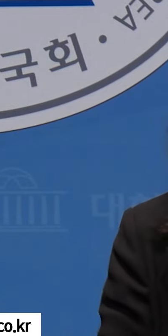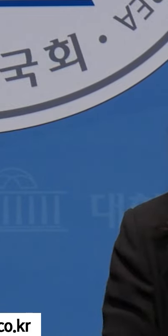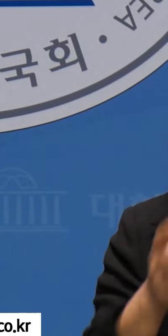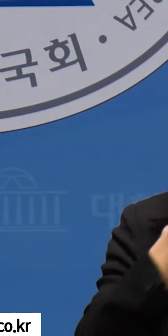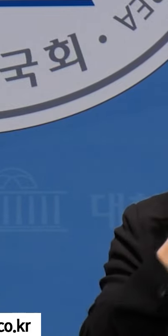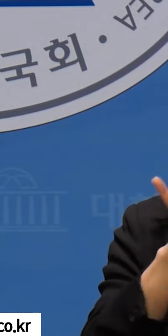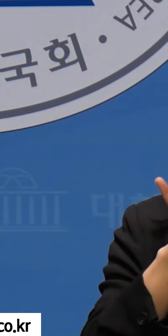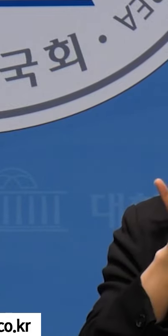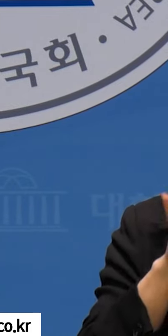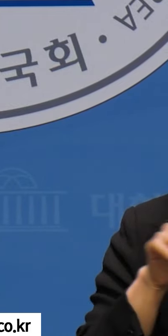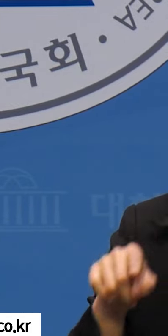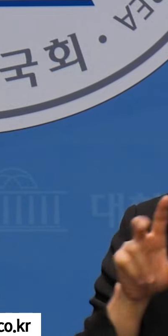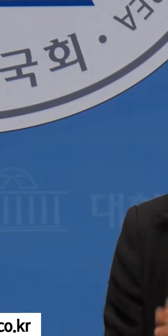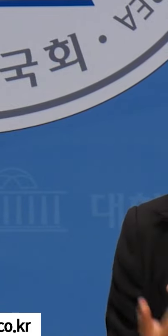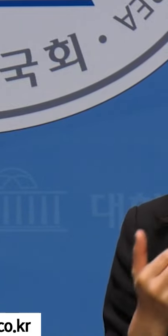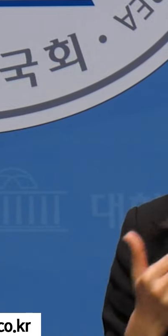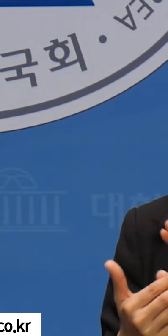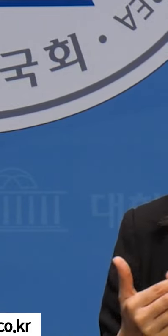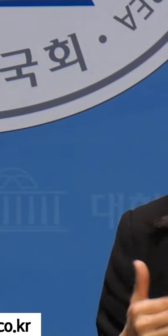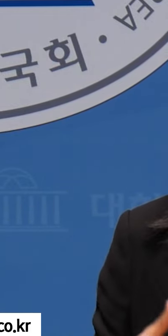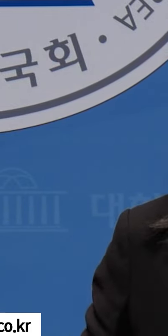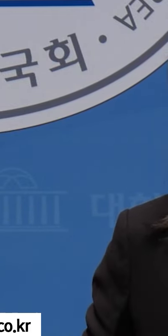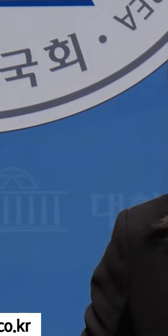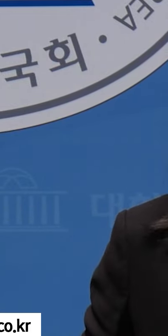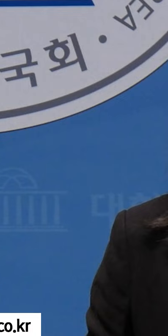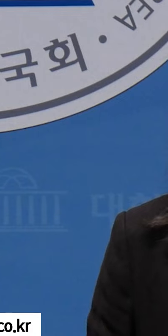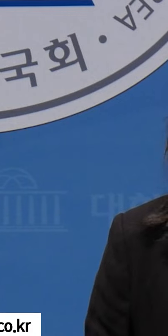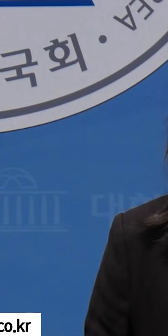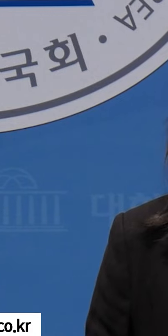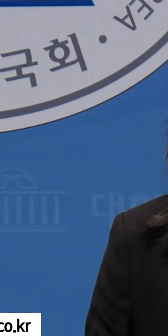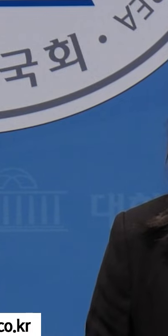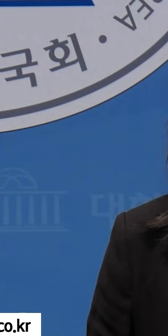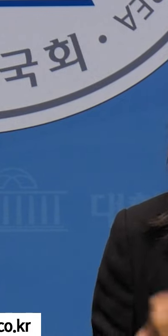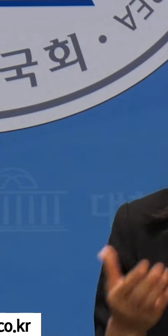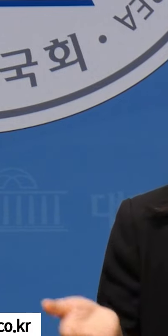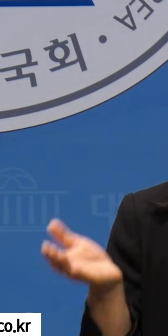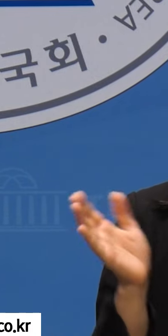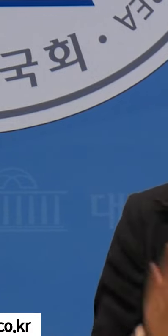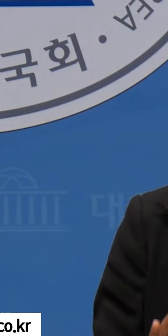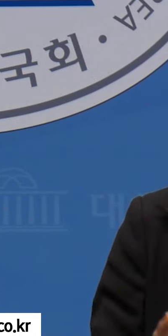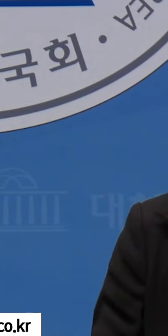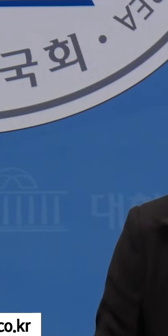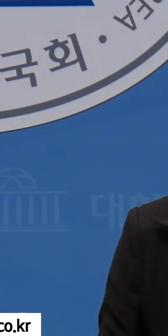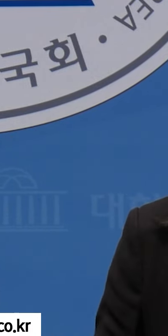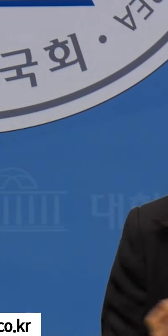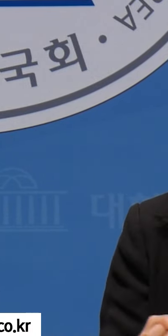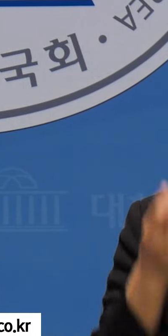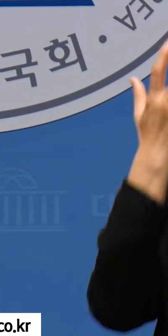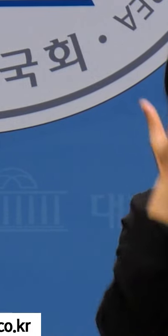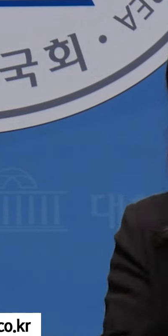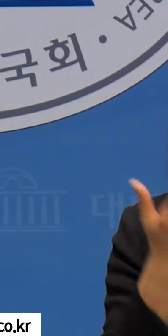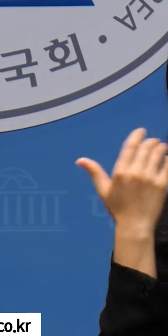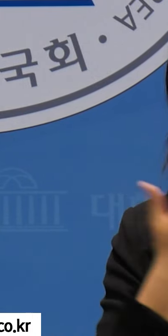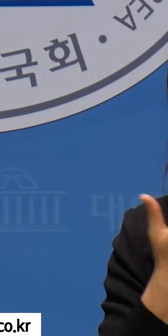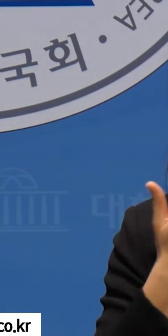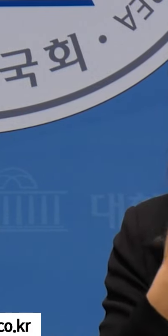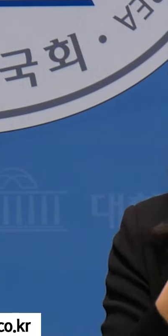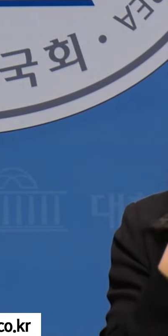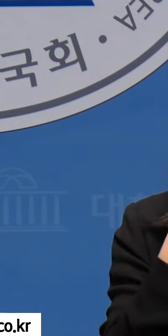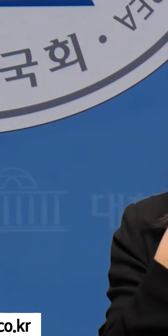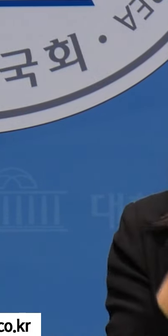않도록 적극적으로 대응해야 합니다. 그런데 이번 행사를 후원한 단체는